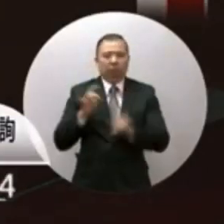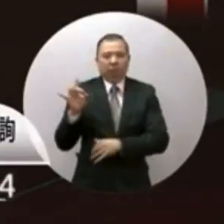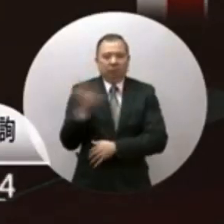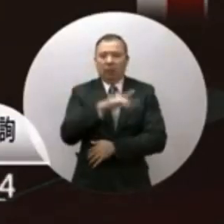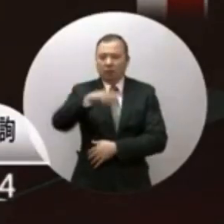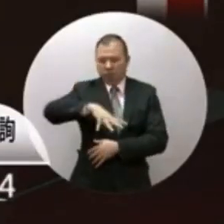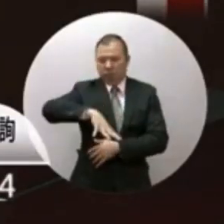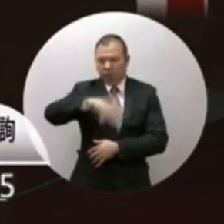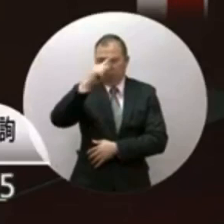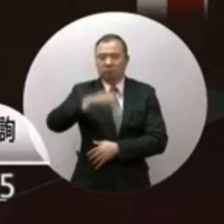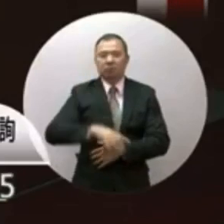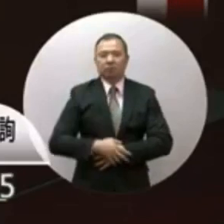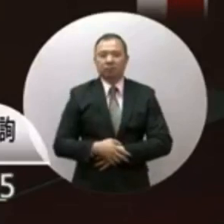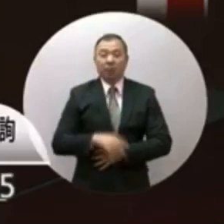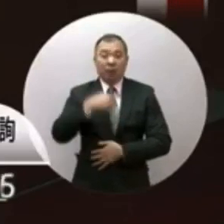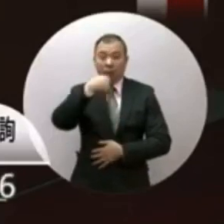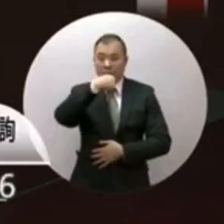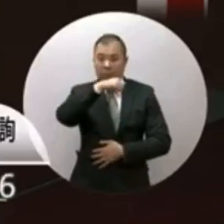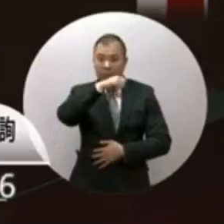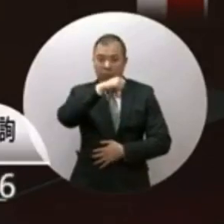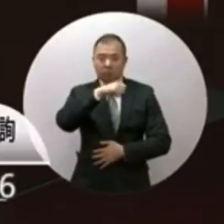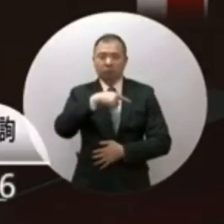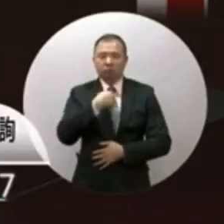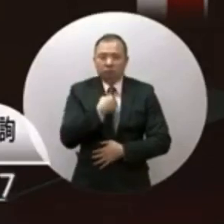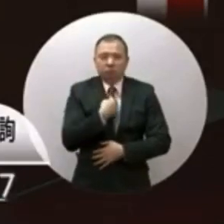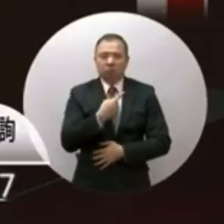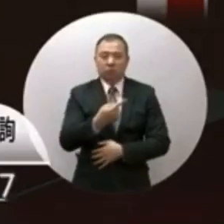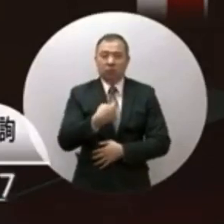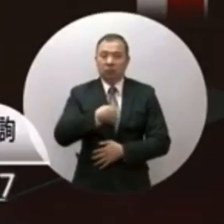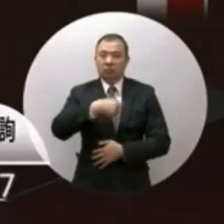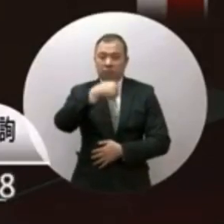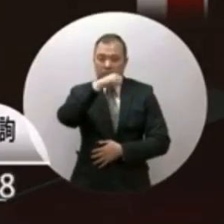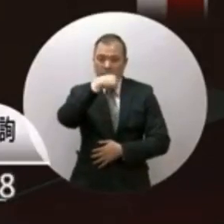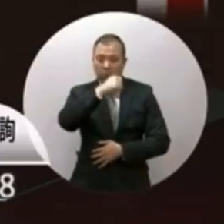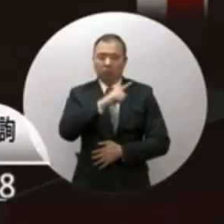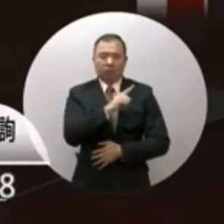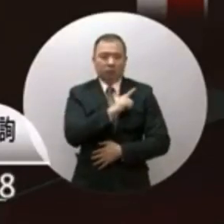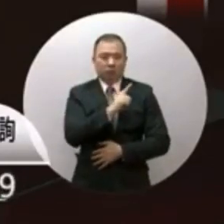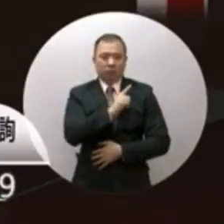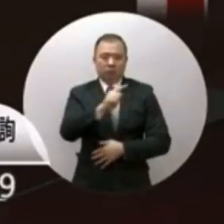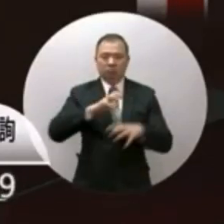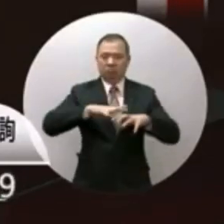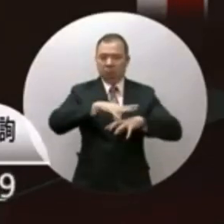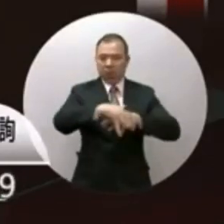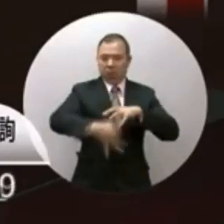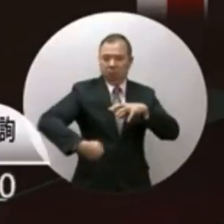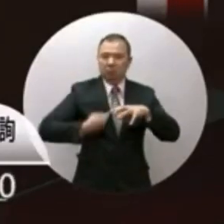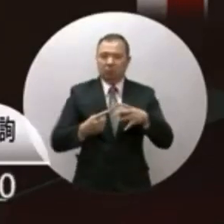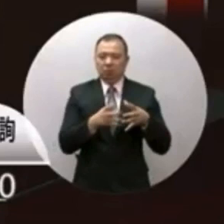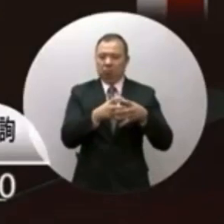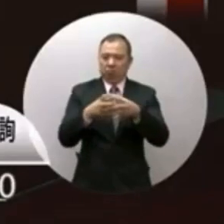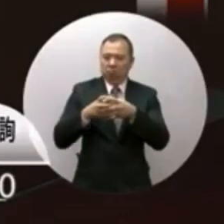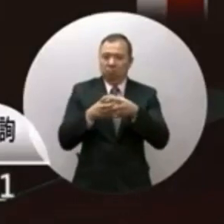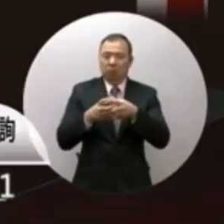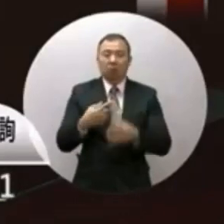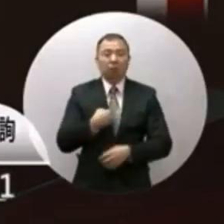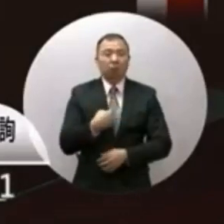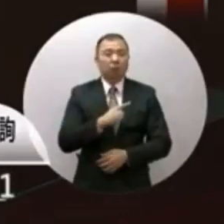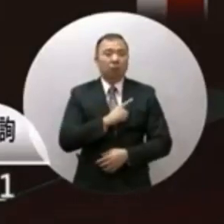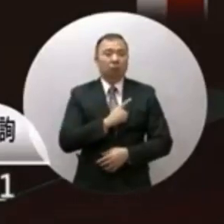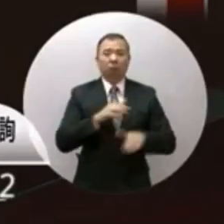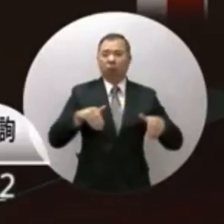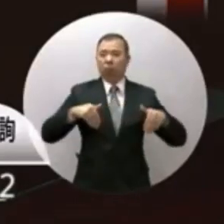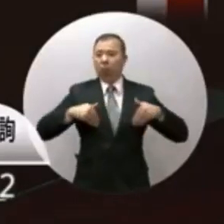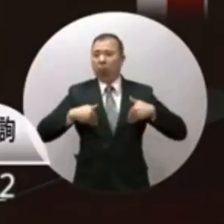台湾作为世界的一个国家，我们自然不可能置身事